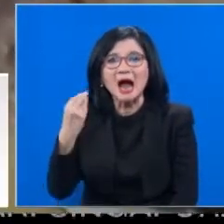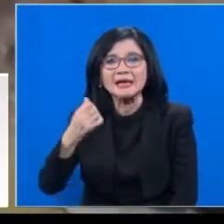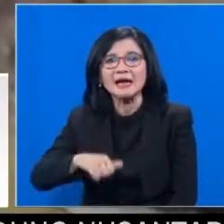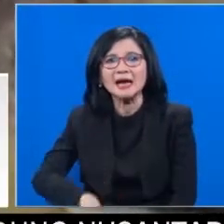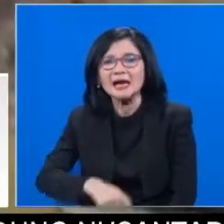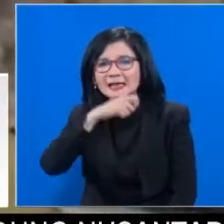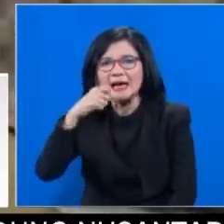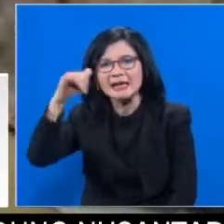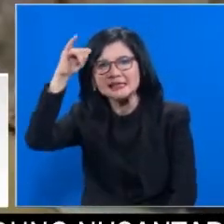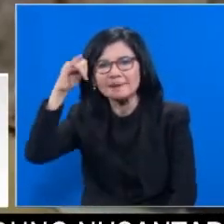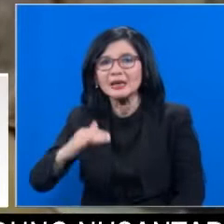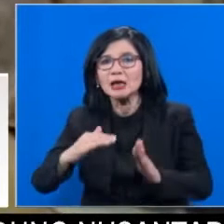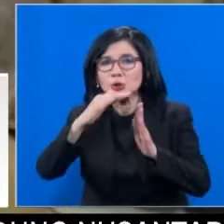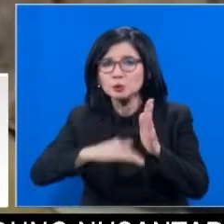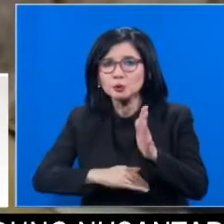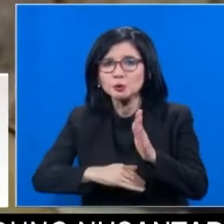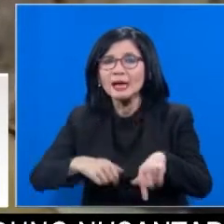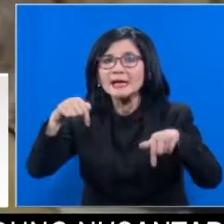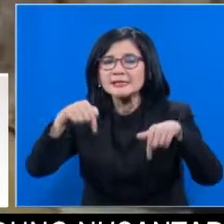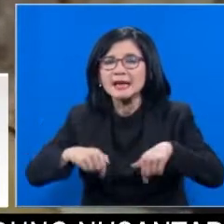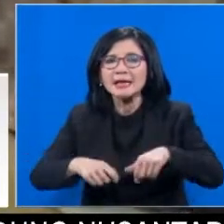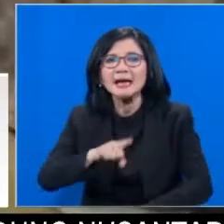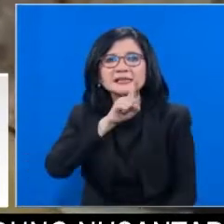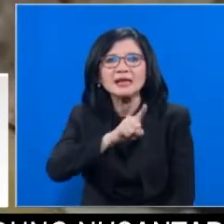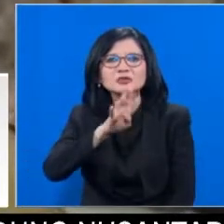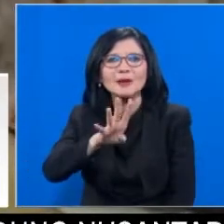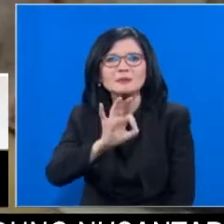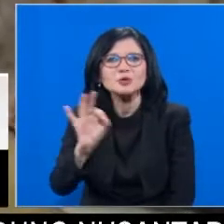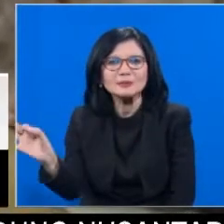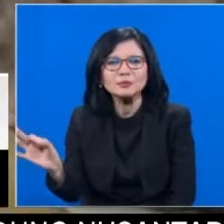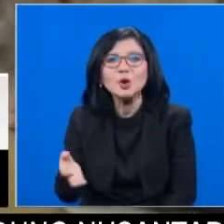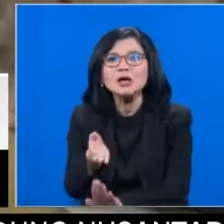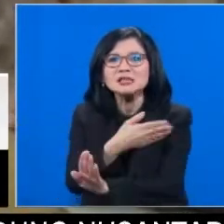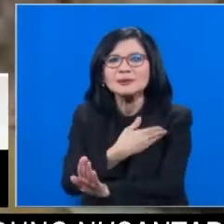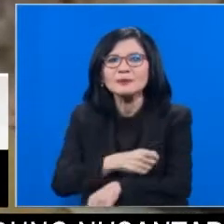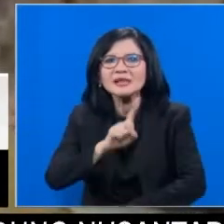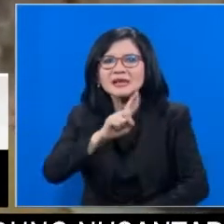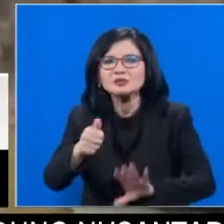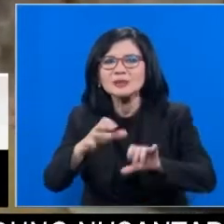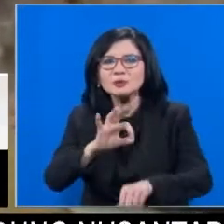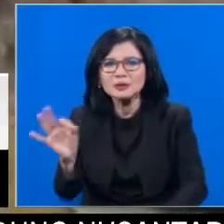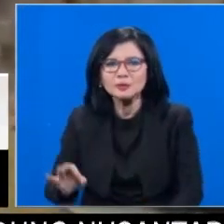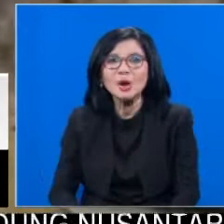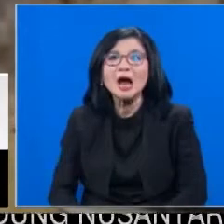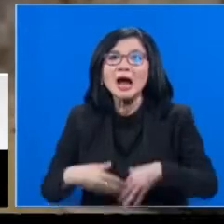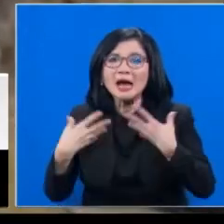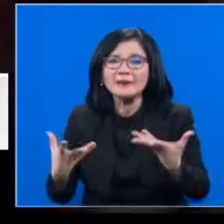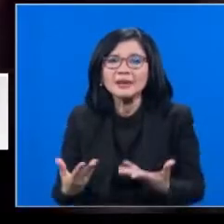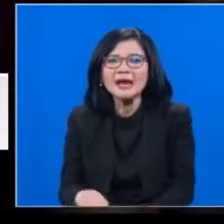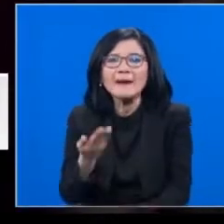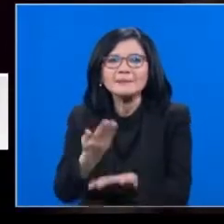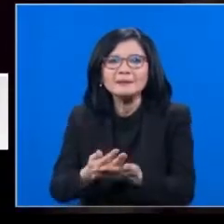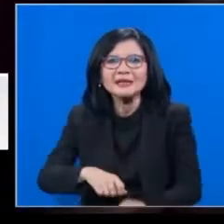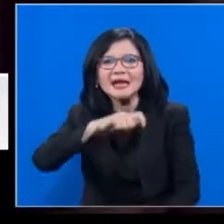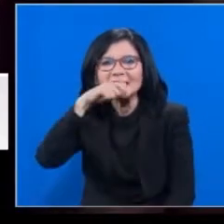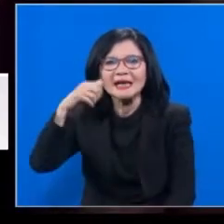sapi turun dari Rp160.000 menjadi Rp140.000 per kilogram. Imbasnya, permintaan daging sapi juga